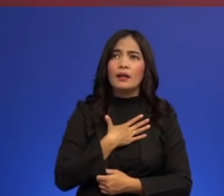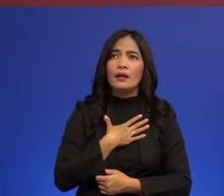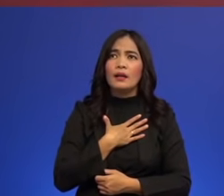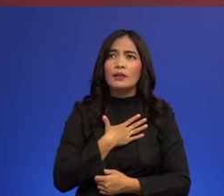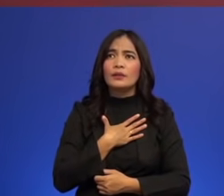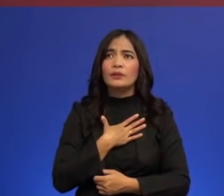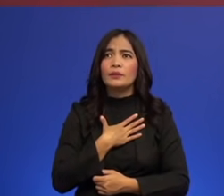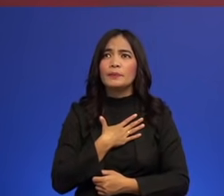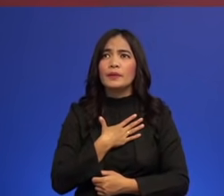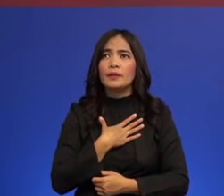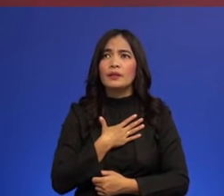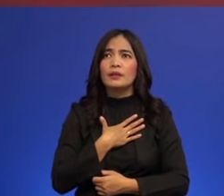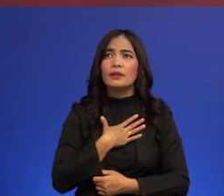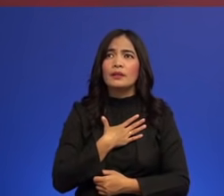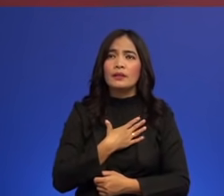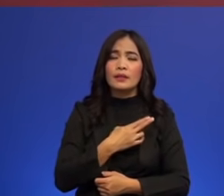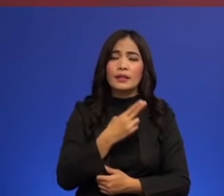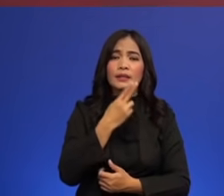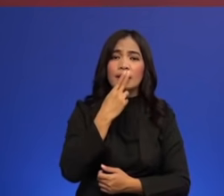aku